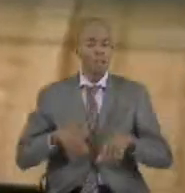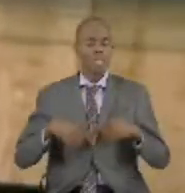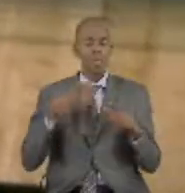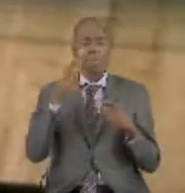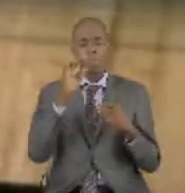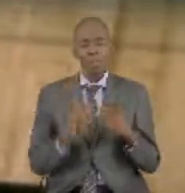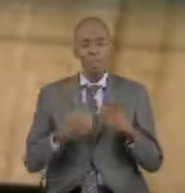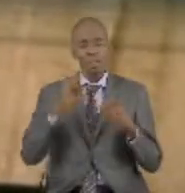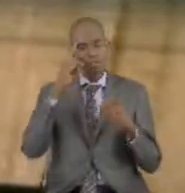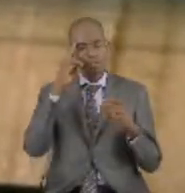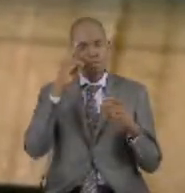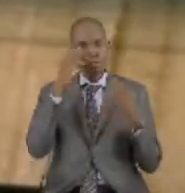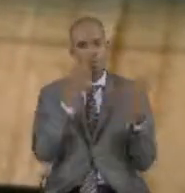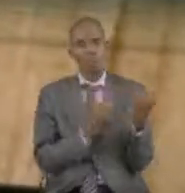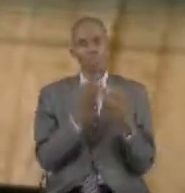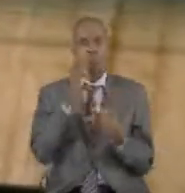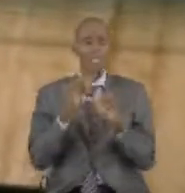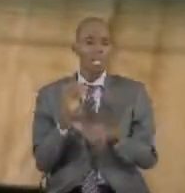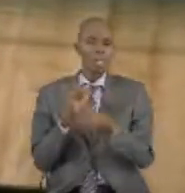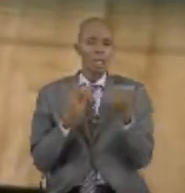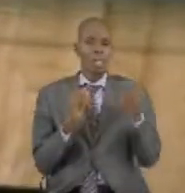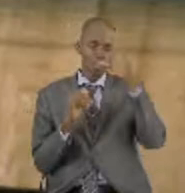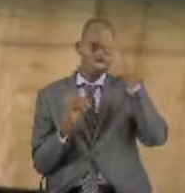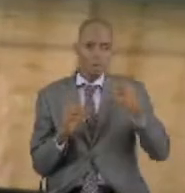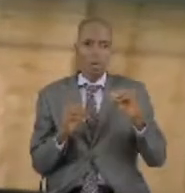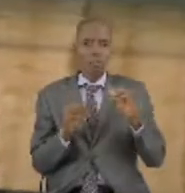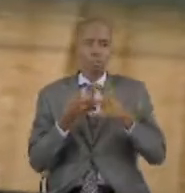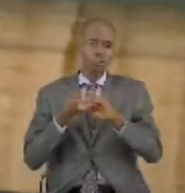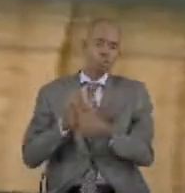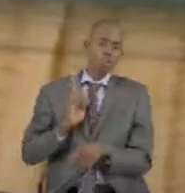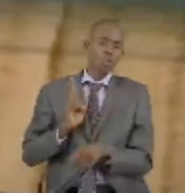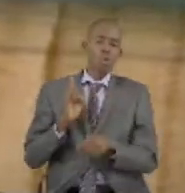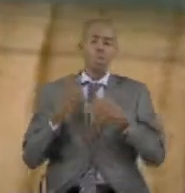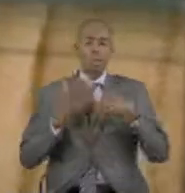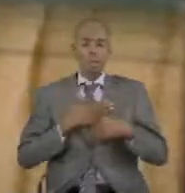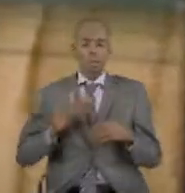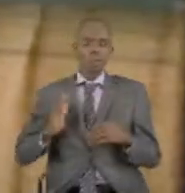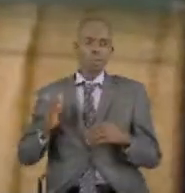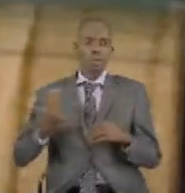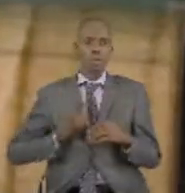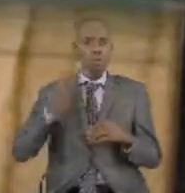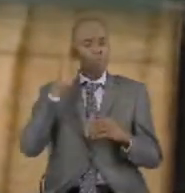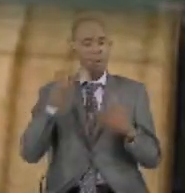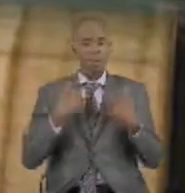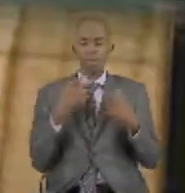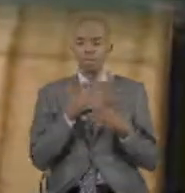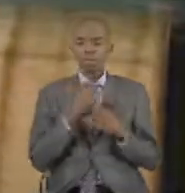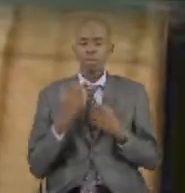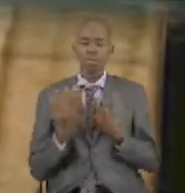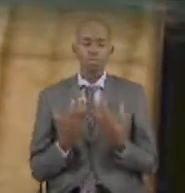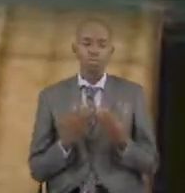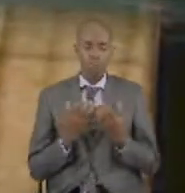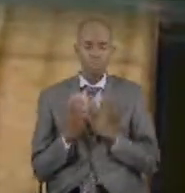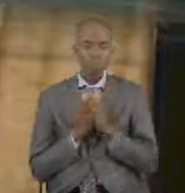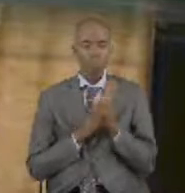mais si quelqu'un sur le tir s'il se retire mon âme ne prend pas plaisir lire mais ne me sont pas de ceux qui se